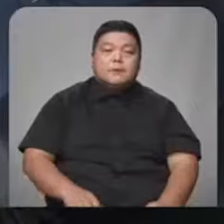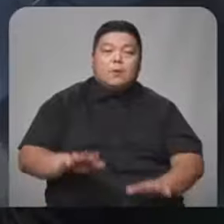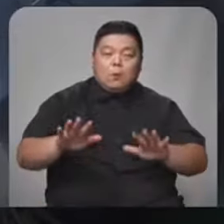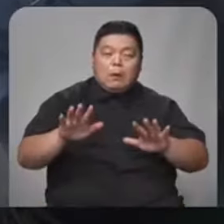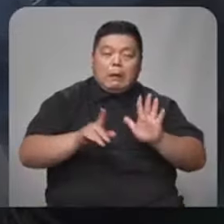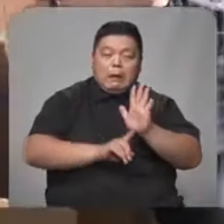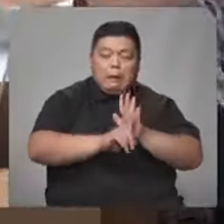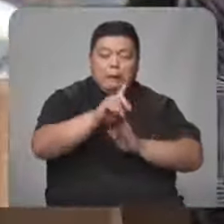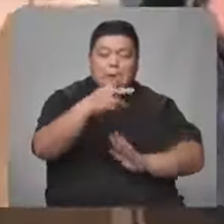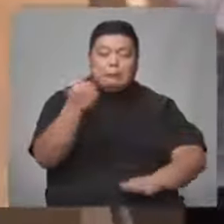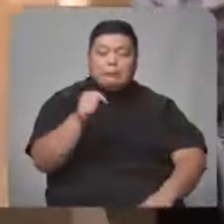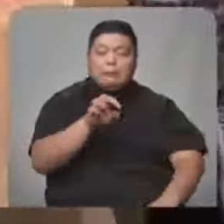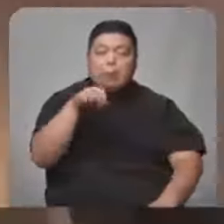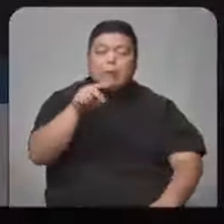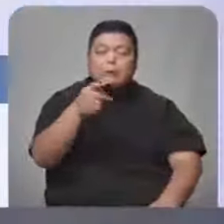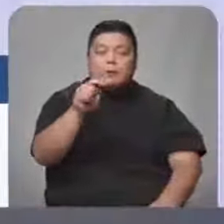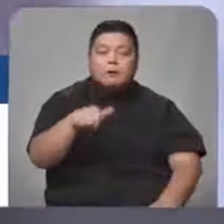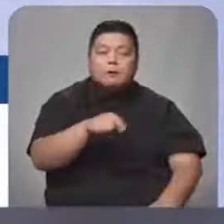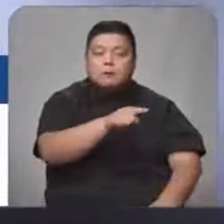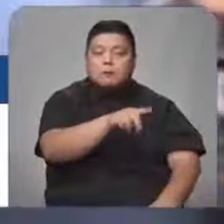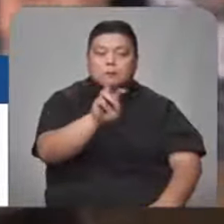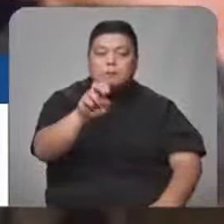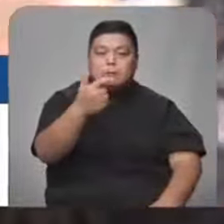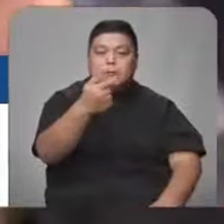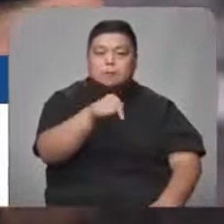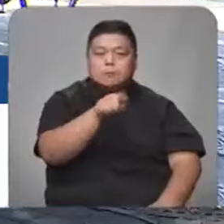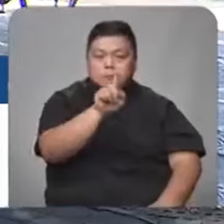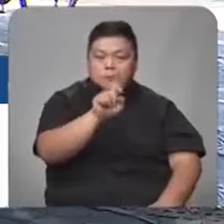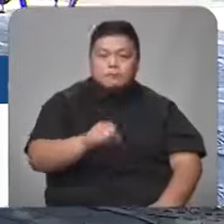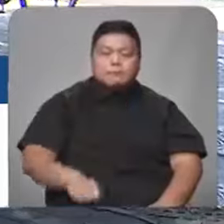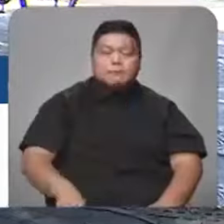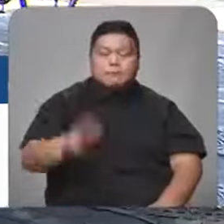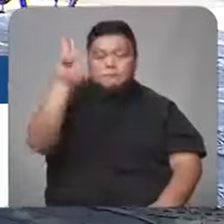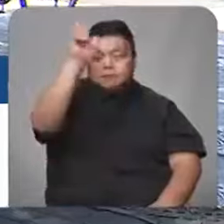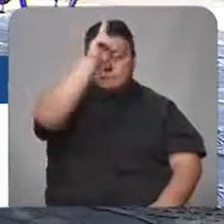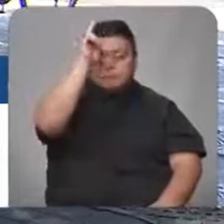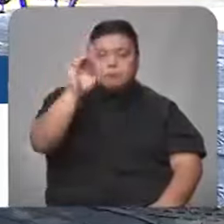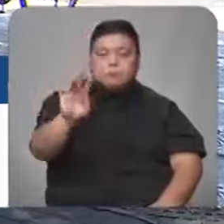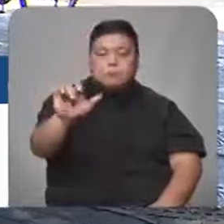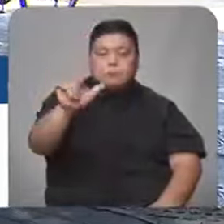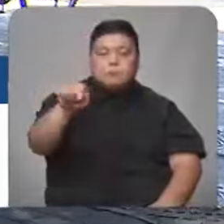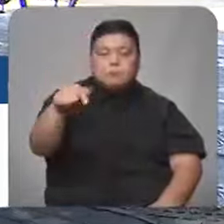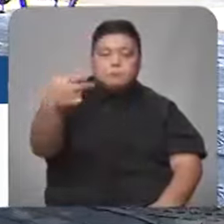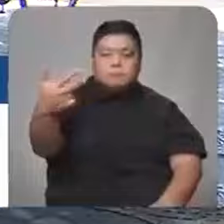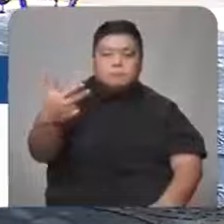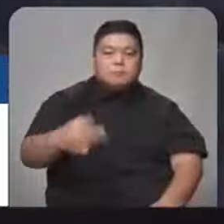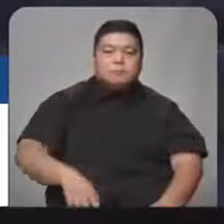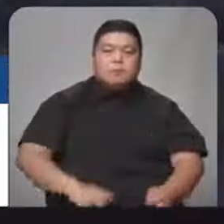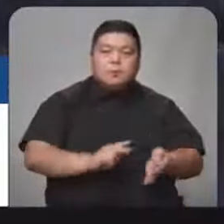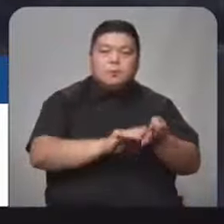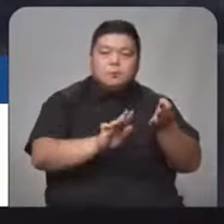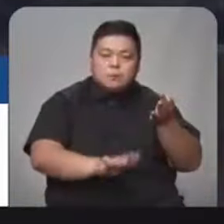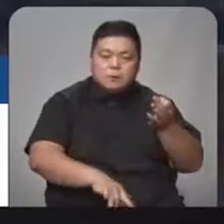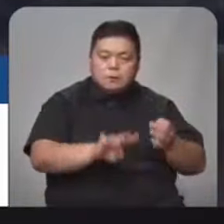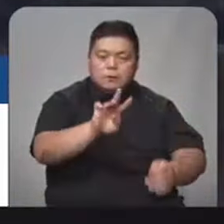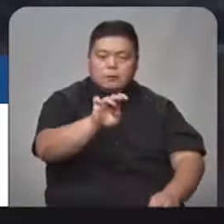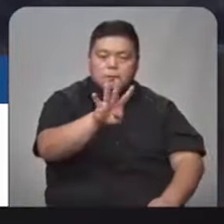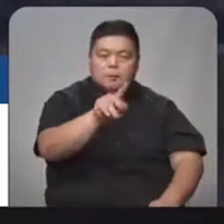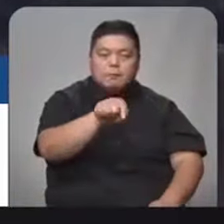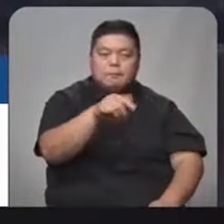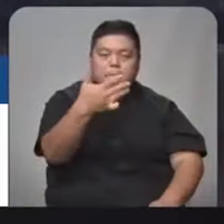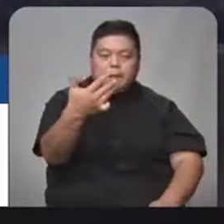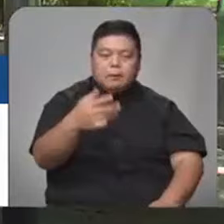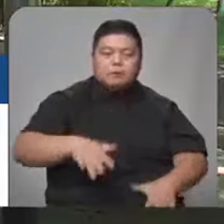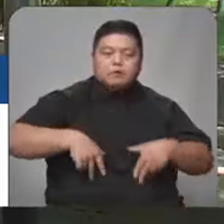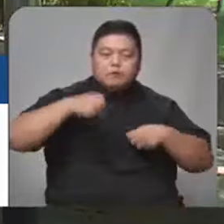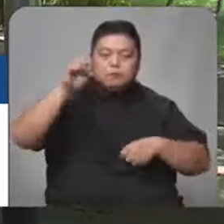기어는 원덕이 36.1도 올랐습니다 정 35.7 8봉 34.8